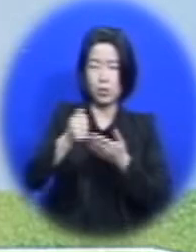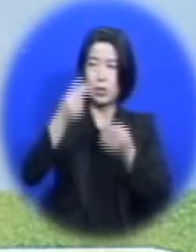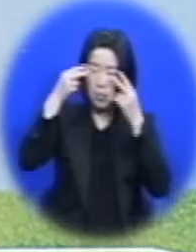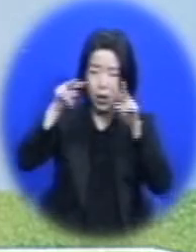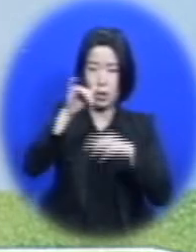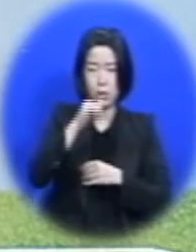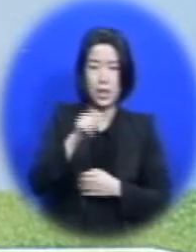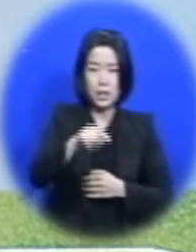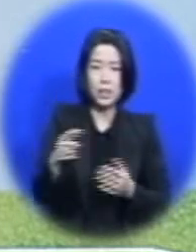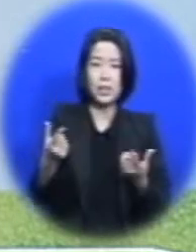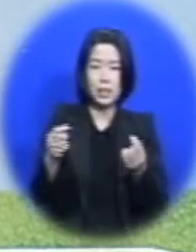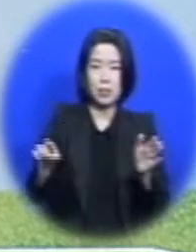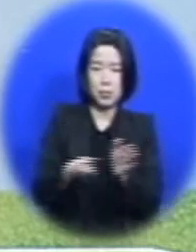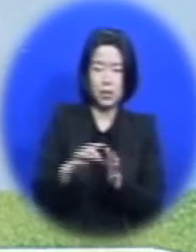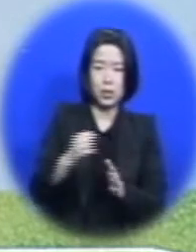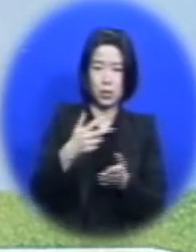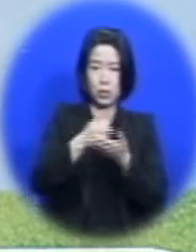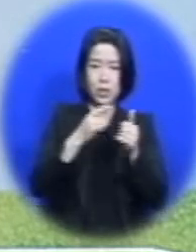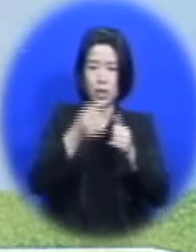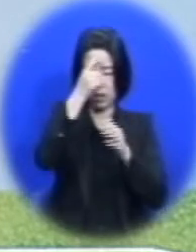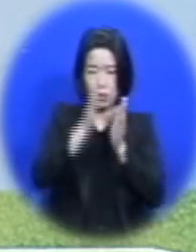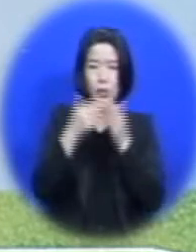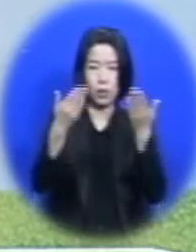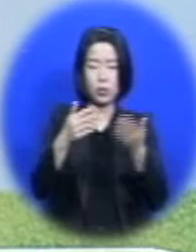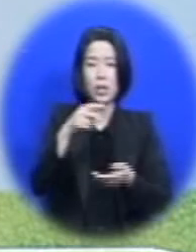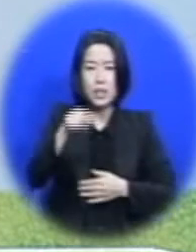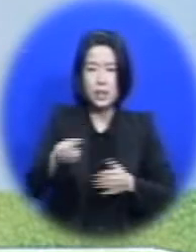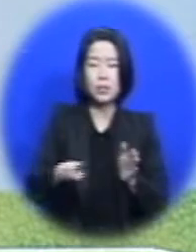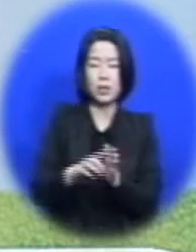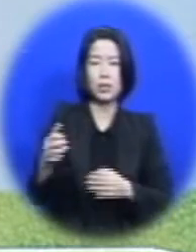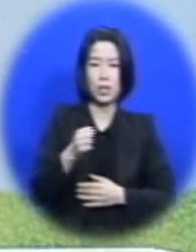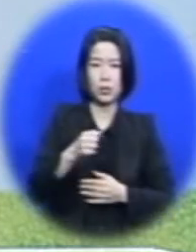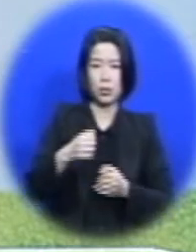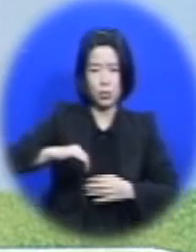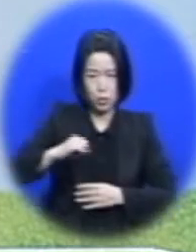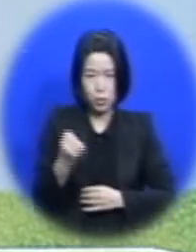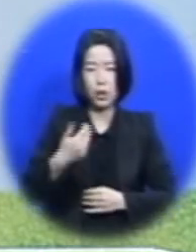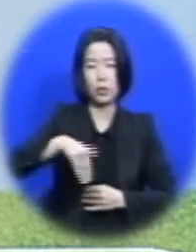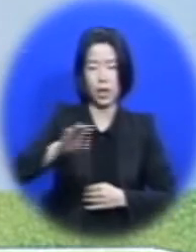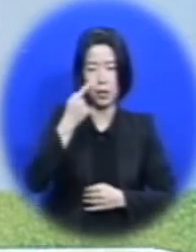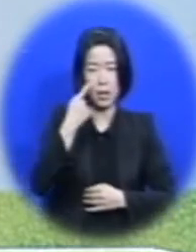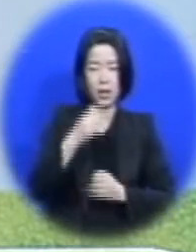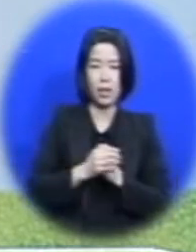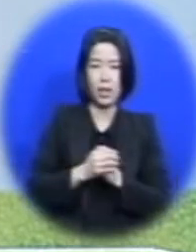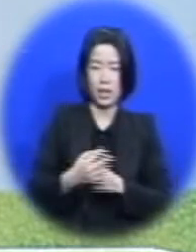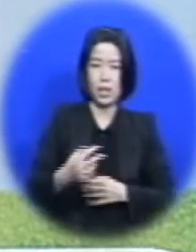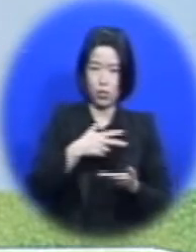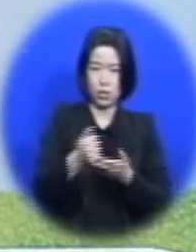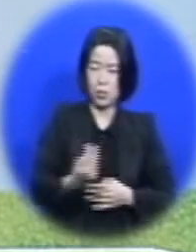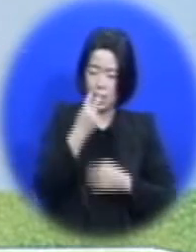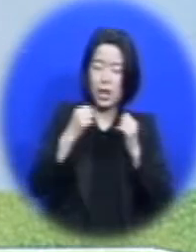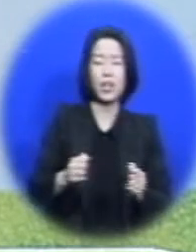믿음으로 주님께 기도하고 그 믿음으로 주님께 순종 하려고 나아가 보십시오 주님은 살아계신 주님이십니다